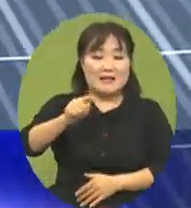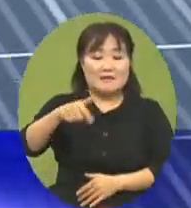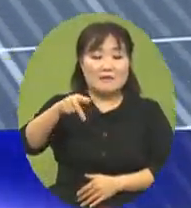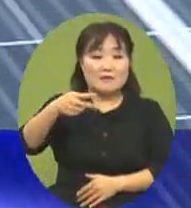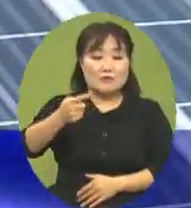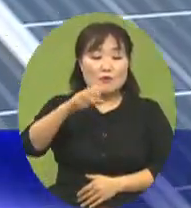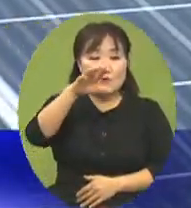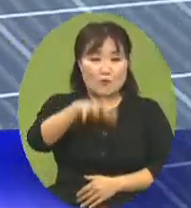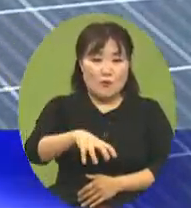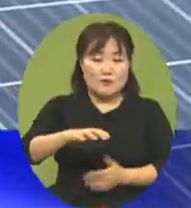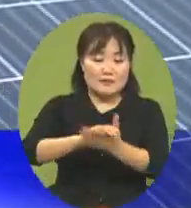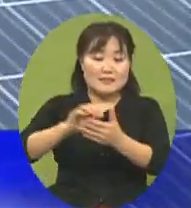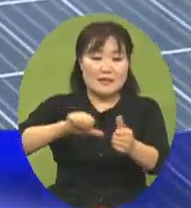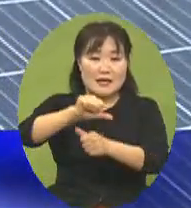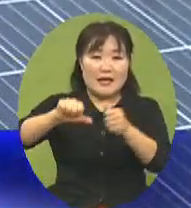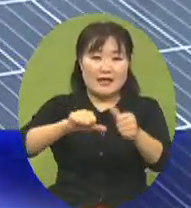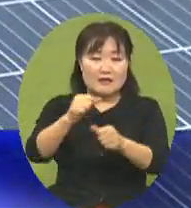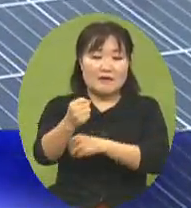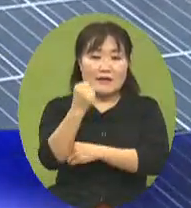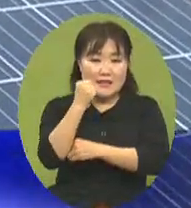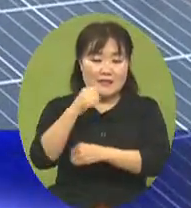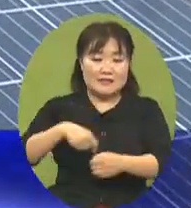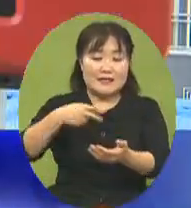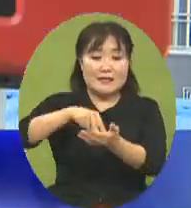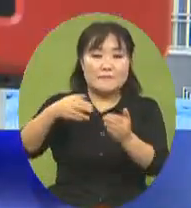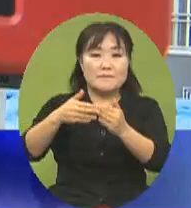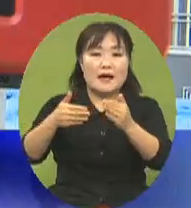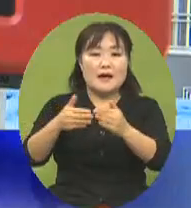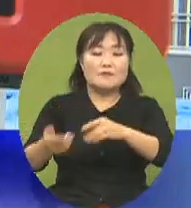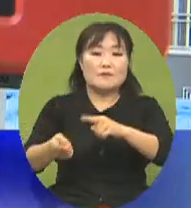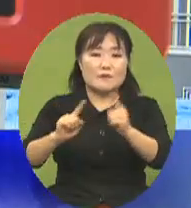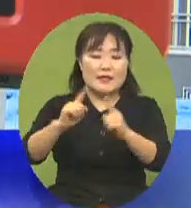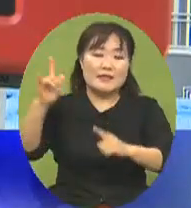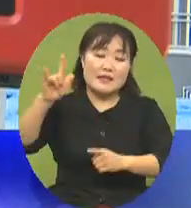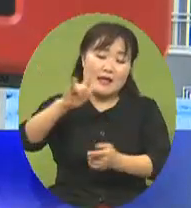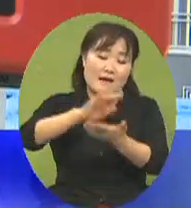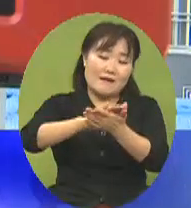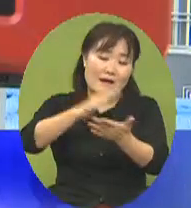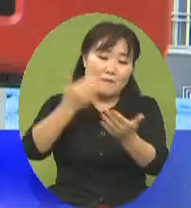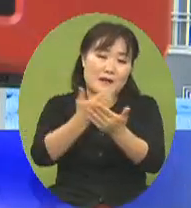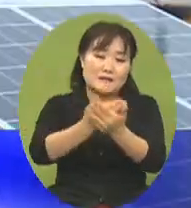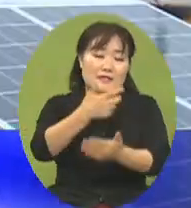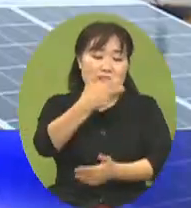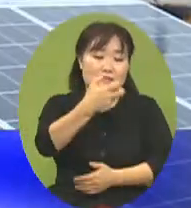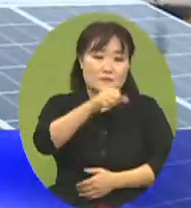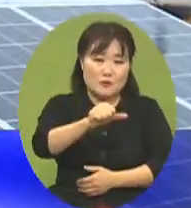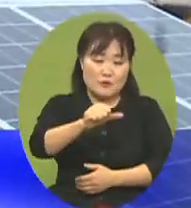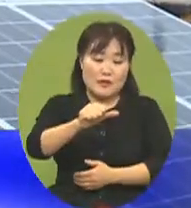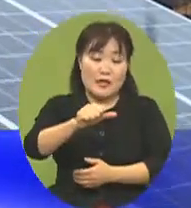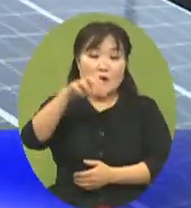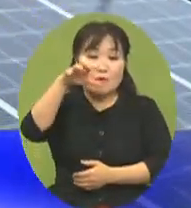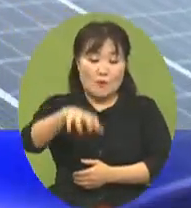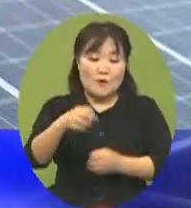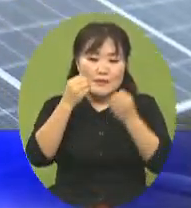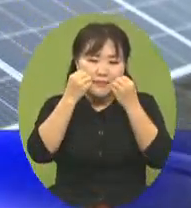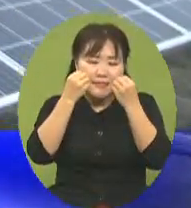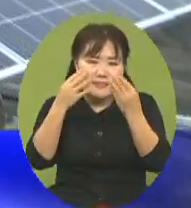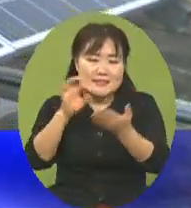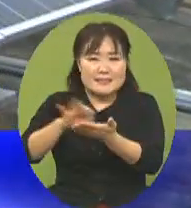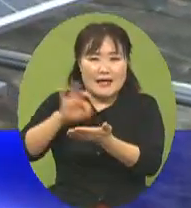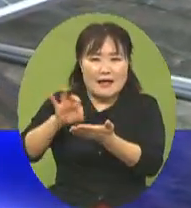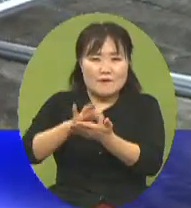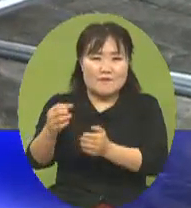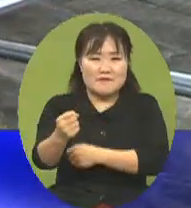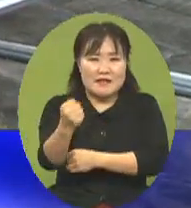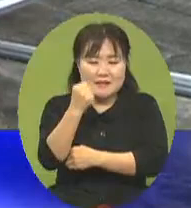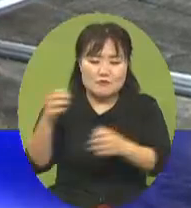가덕도 일원에 친환경 에너지 자립 마을 조성을 위한 태양광 발전 76개소, 지열 1개소의 신재생 에너지